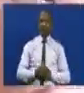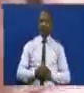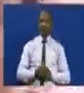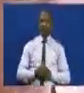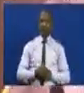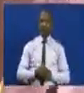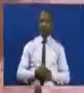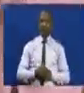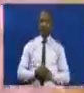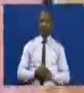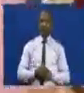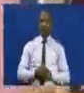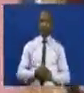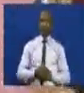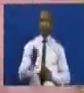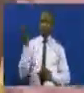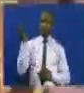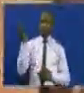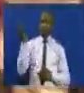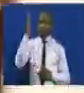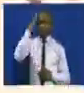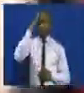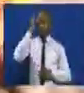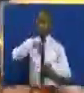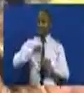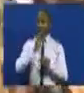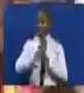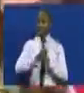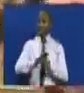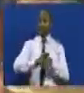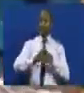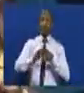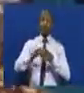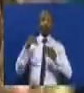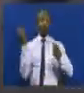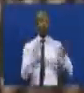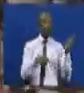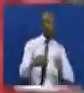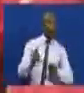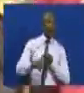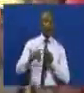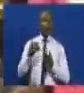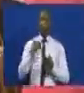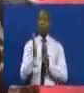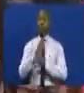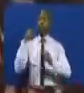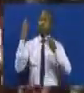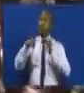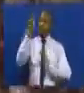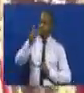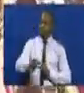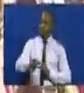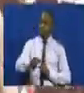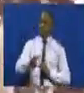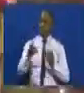Unajua matumizi ya fimbo? Bila shaka unafahamu mara nyingi kutumika kuchapa. Je, ushawahi kumchapa mtu? Tena kwa kiroho